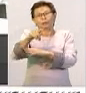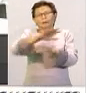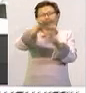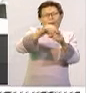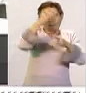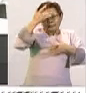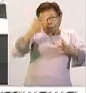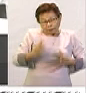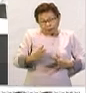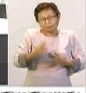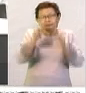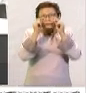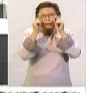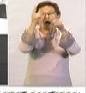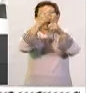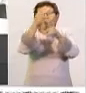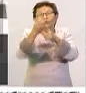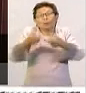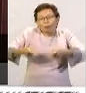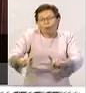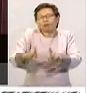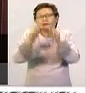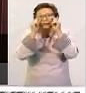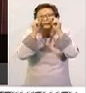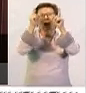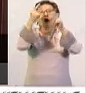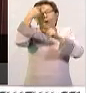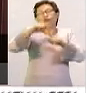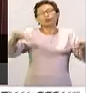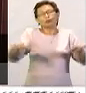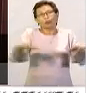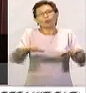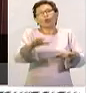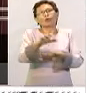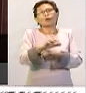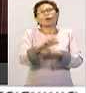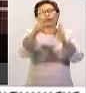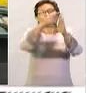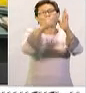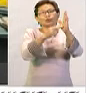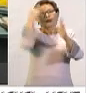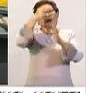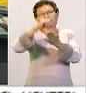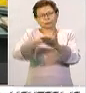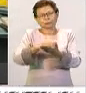berada dalam keadaan sedar atau berpeluang untuk sedar bagi melaksanakan rukun haji berkenaan.